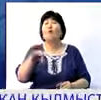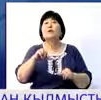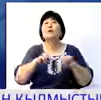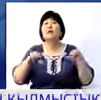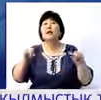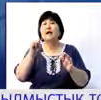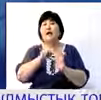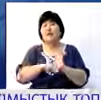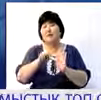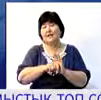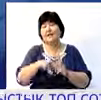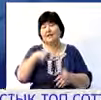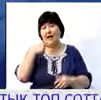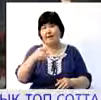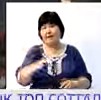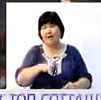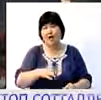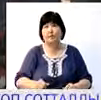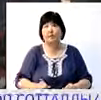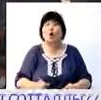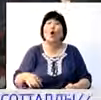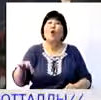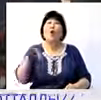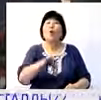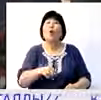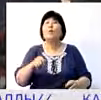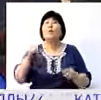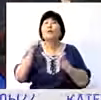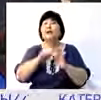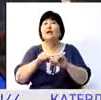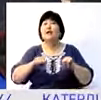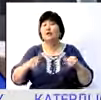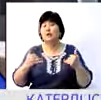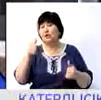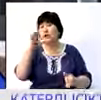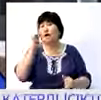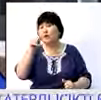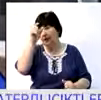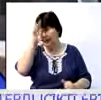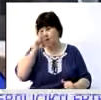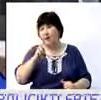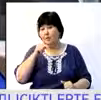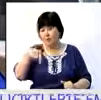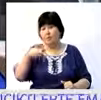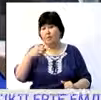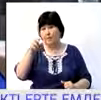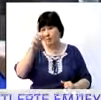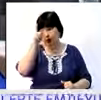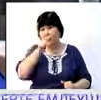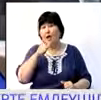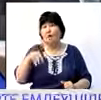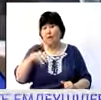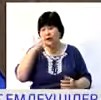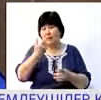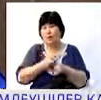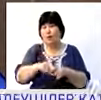комиссиясының отырысында айтылды. Облыстық инспекциялық топ үстімізде жылдың сәуір айында мемлекеттік рәміздердің насихатталуы мен стандартқа сай